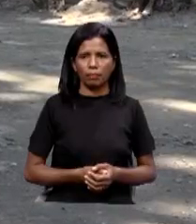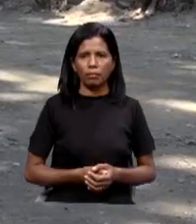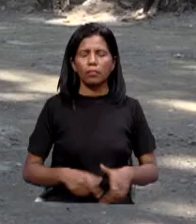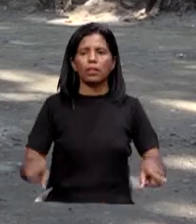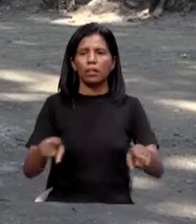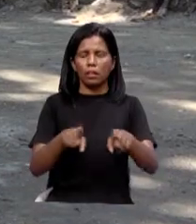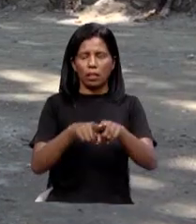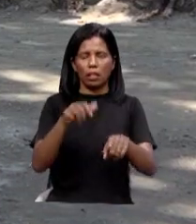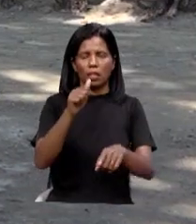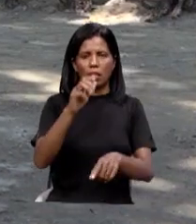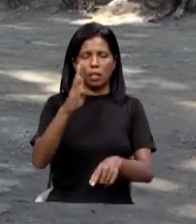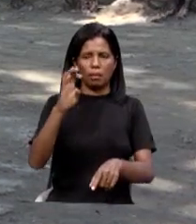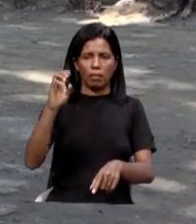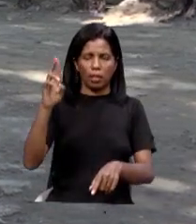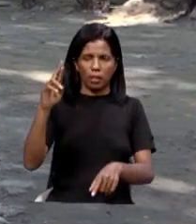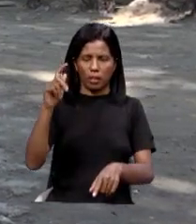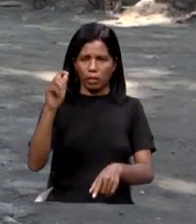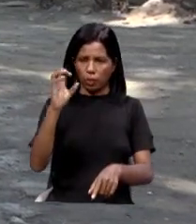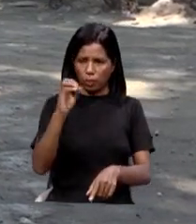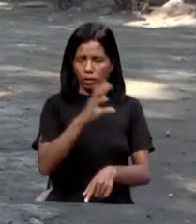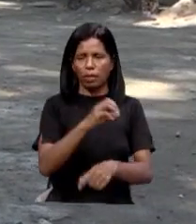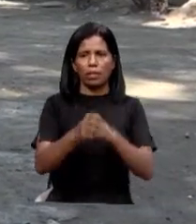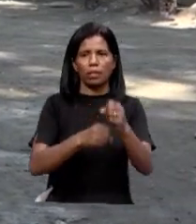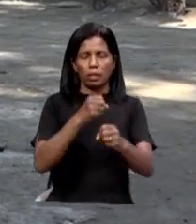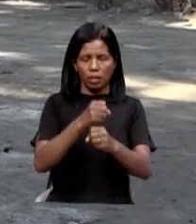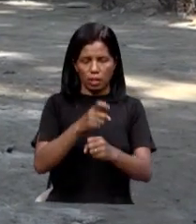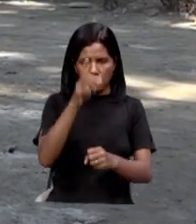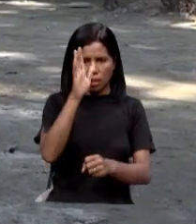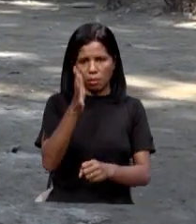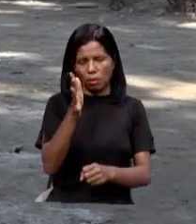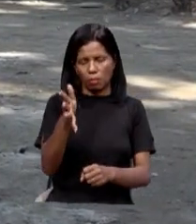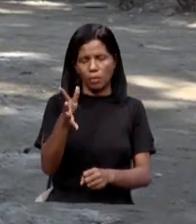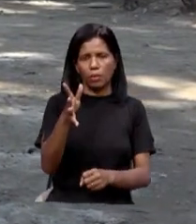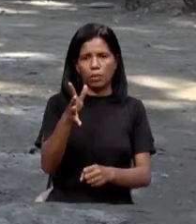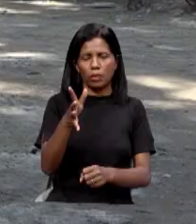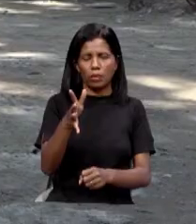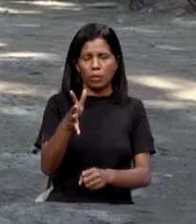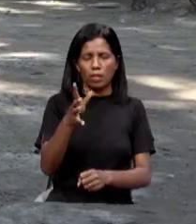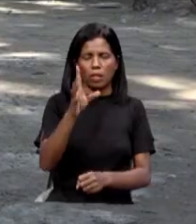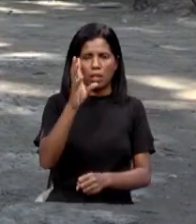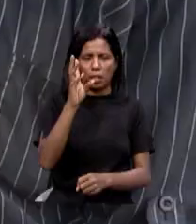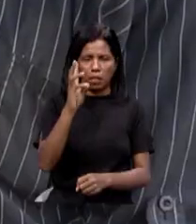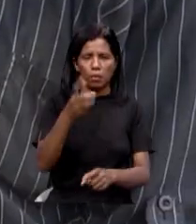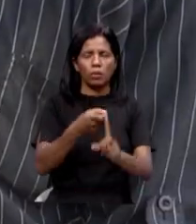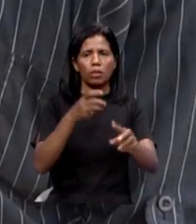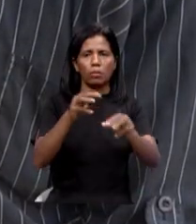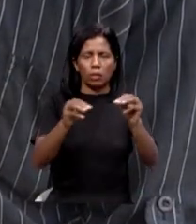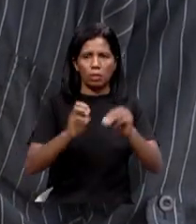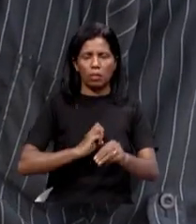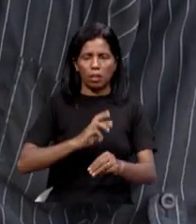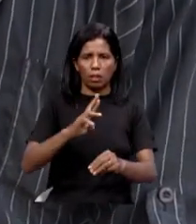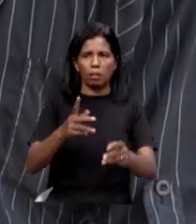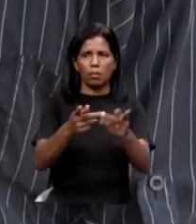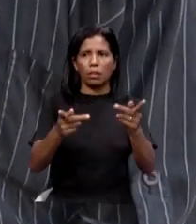Hanesang Alberto dos Santos Martins tinan 50 resignen husi munisipio Ermera posto